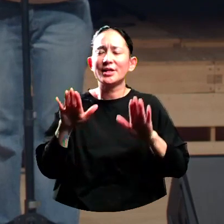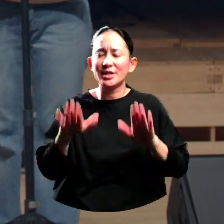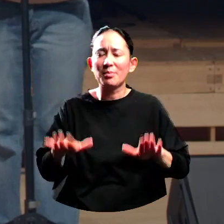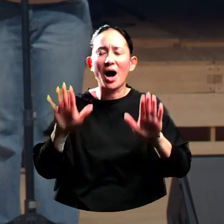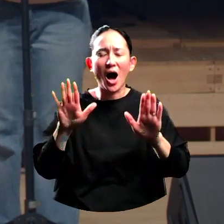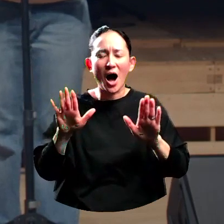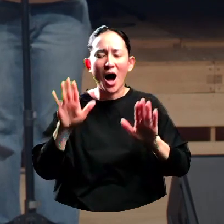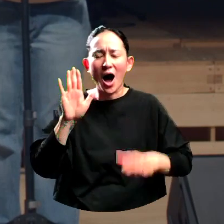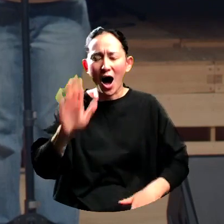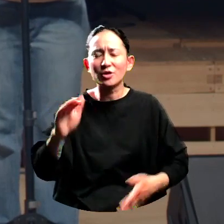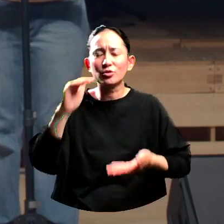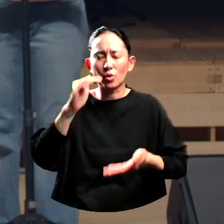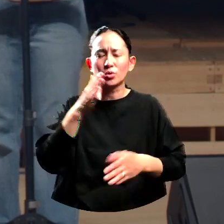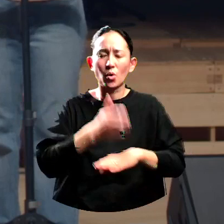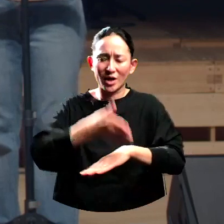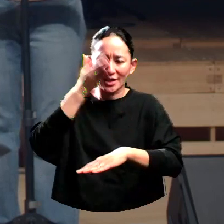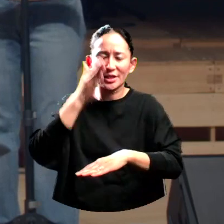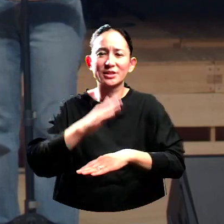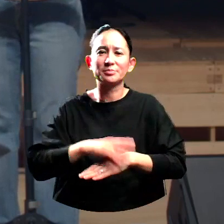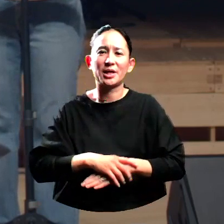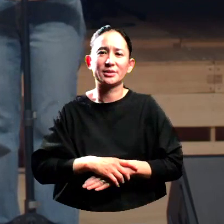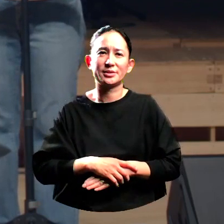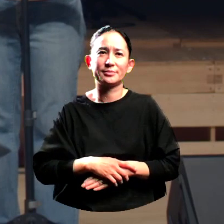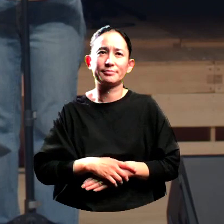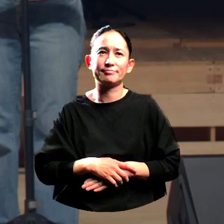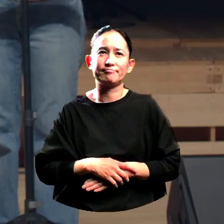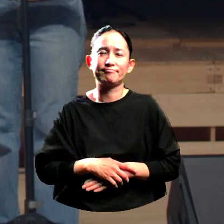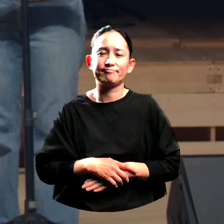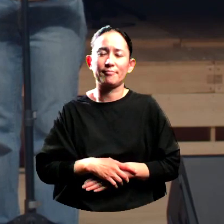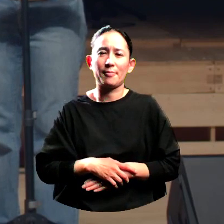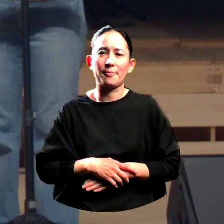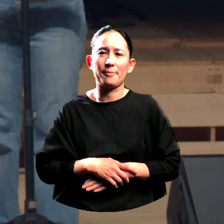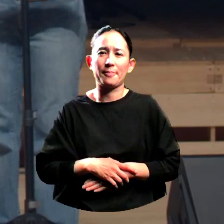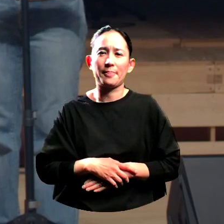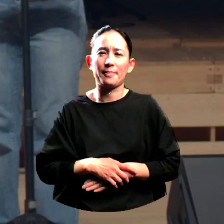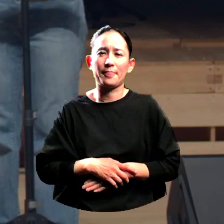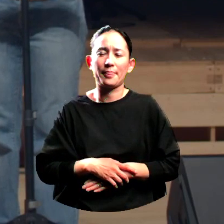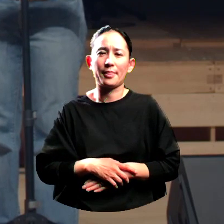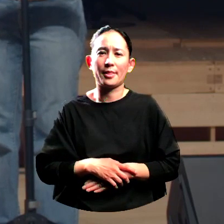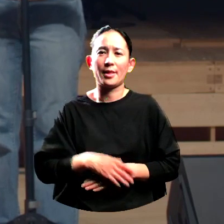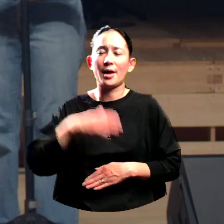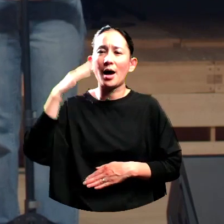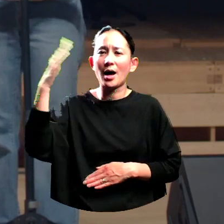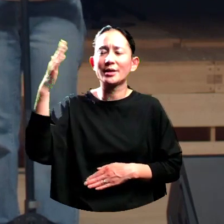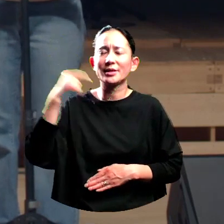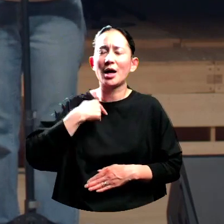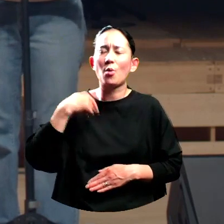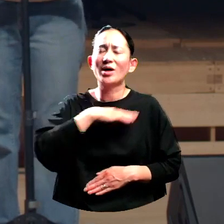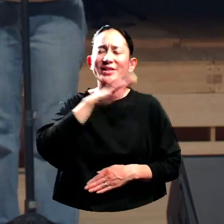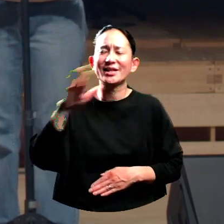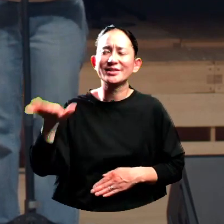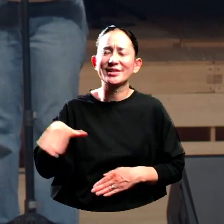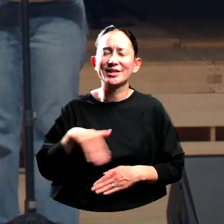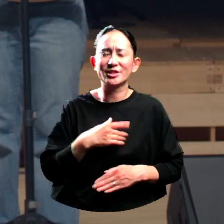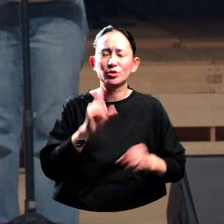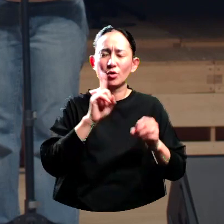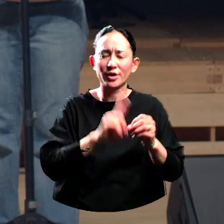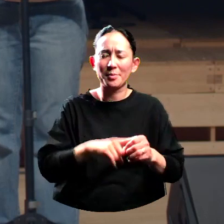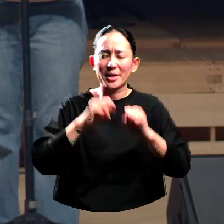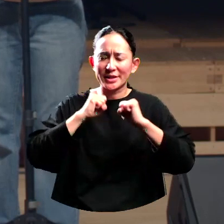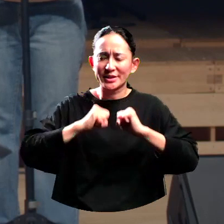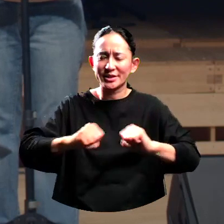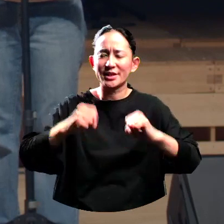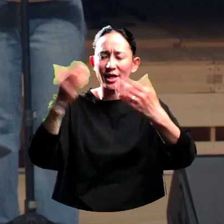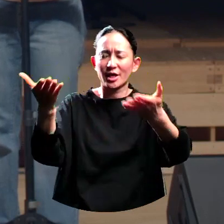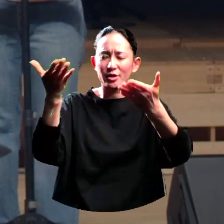us and are doing for us, especially in the things which we cannot see. あなたが私たちのためにしてくださったことを今もしてく